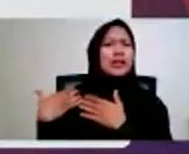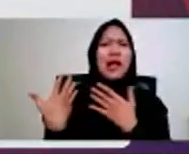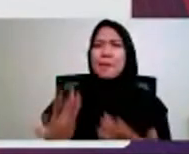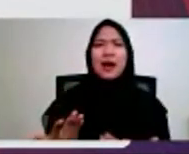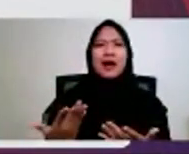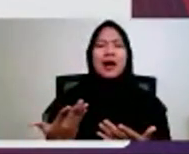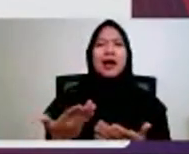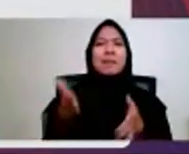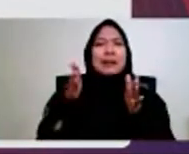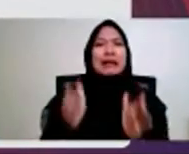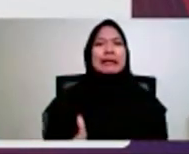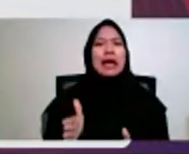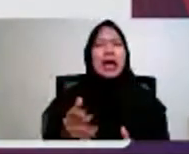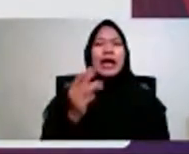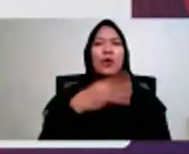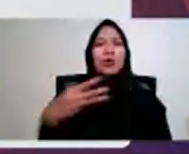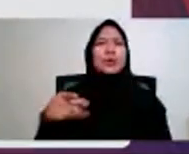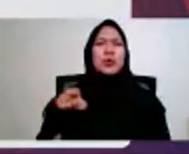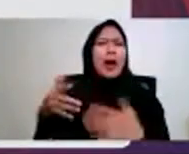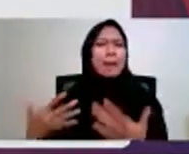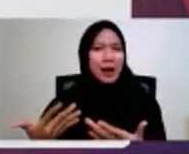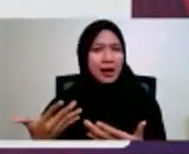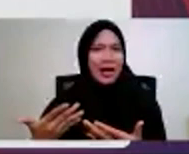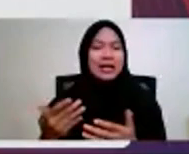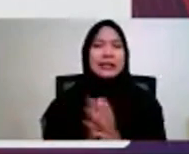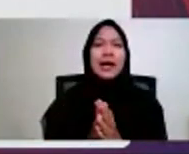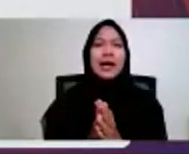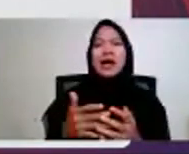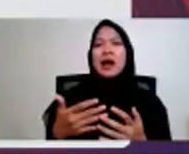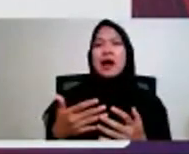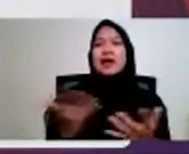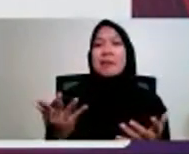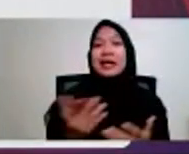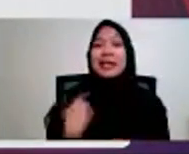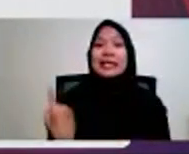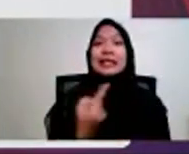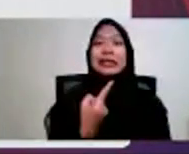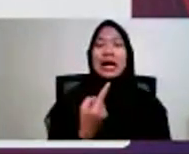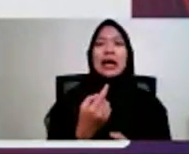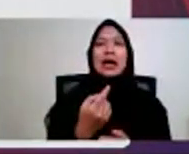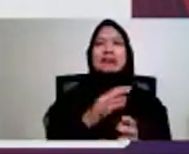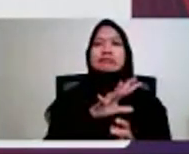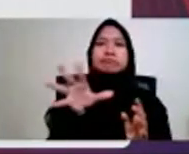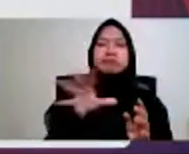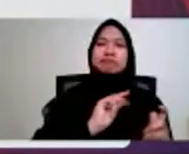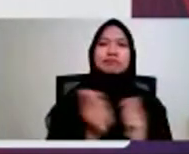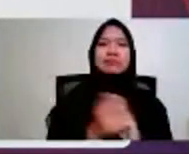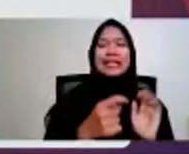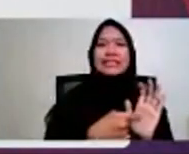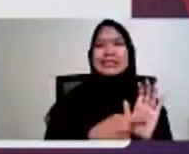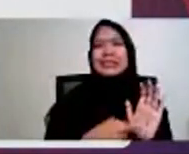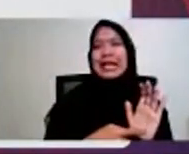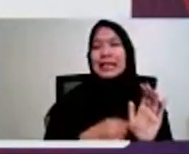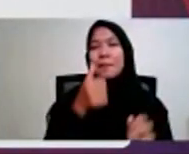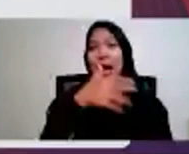perannya bagi ekonomi apa Dan juga bagaimana kita mendidih tekan Indonesia dan